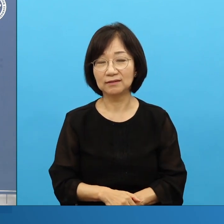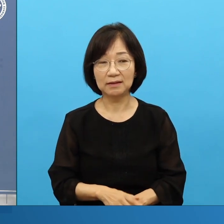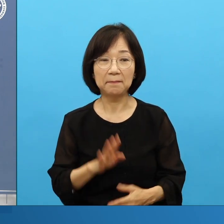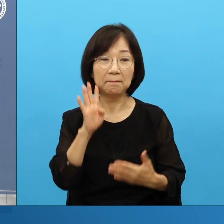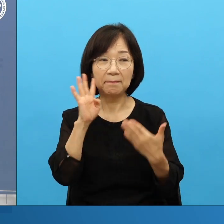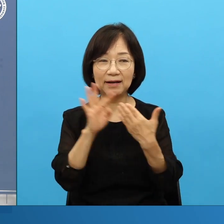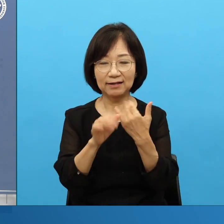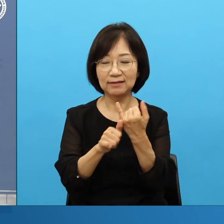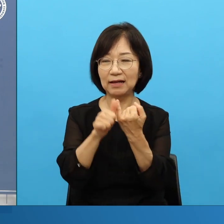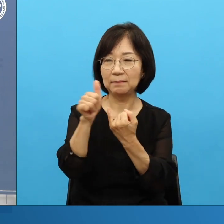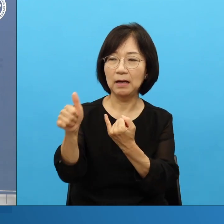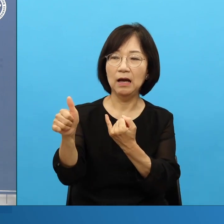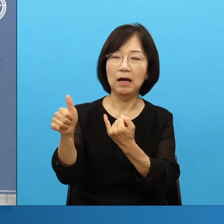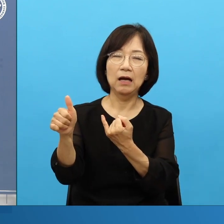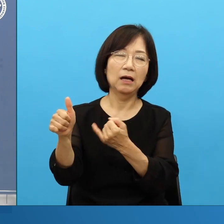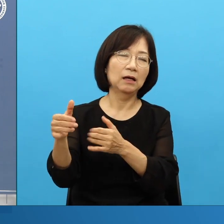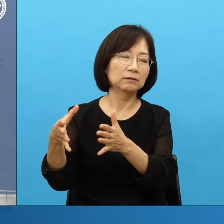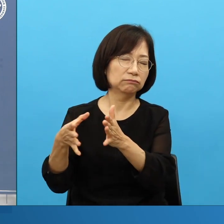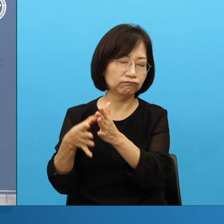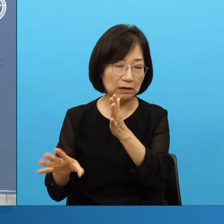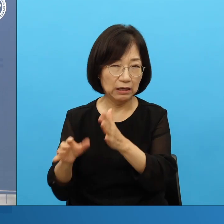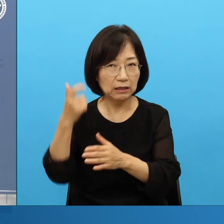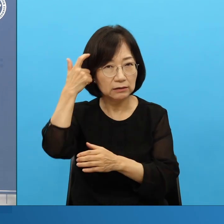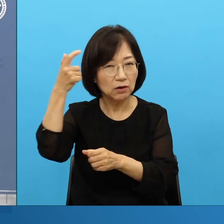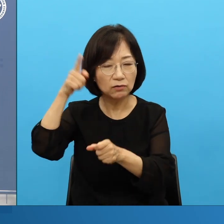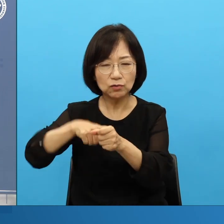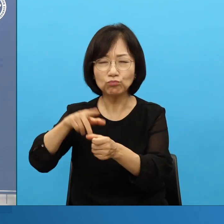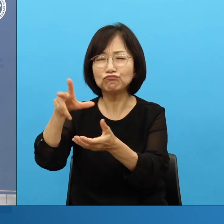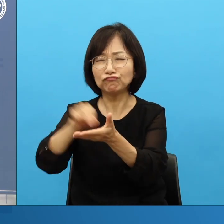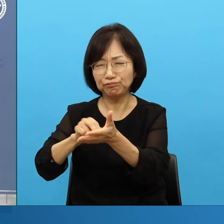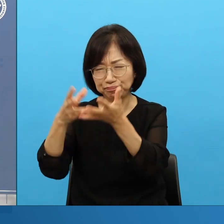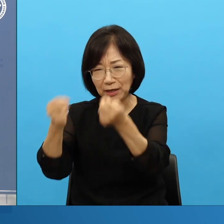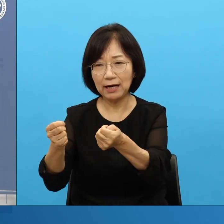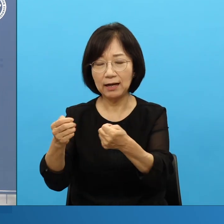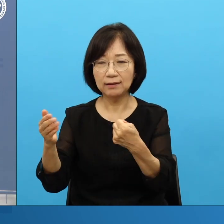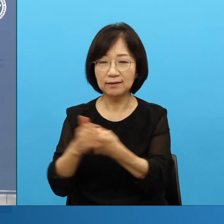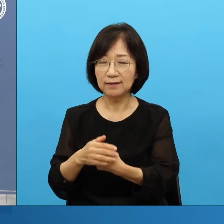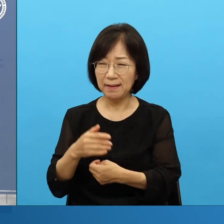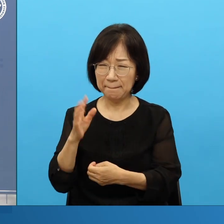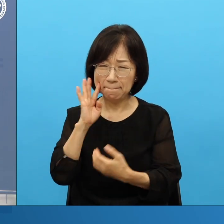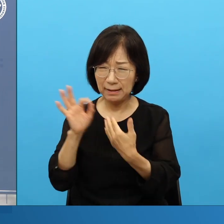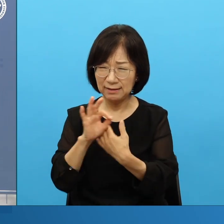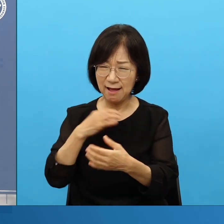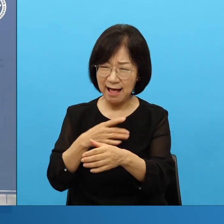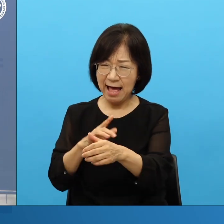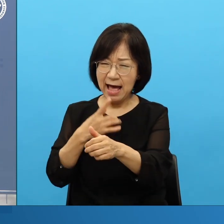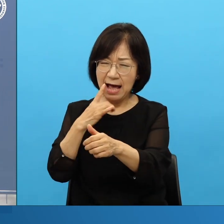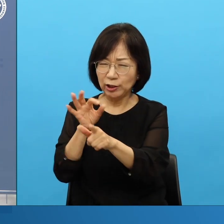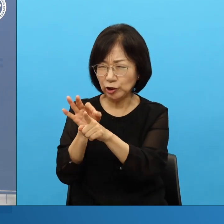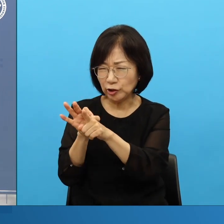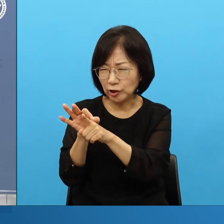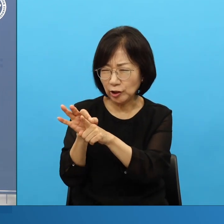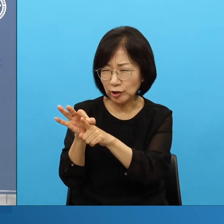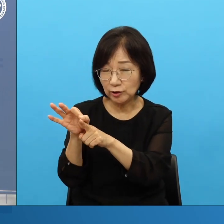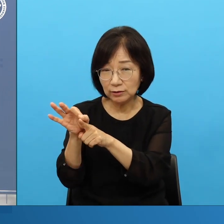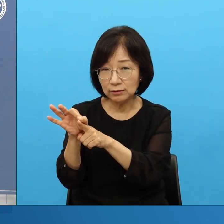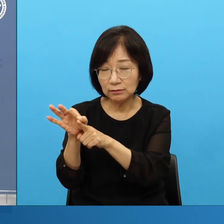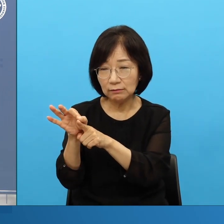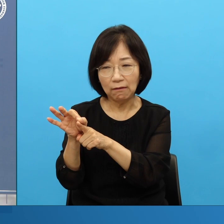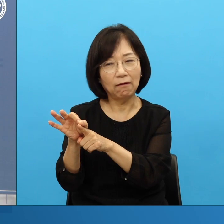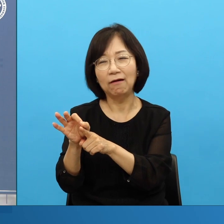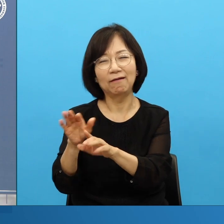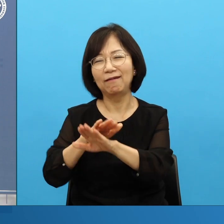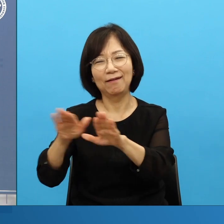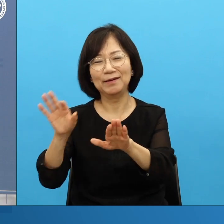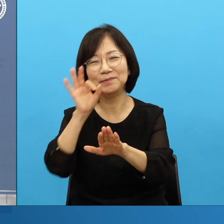husband is 문제가 very 많다. strange with so many spiritual problems. 그 여러분이 말로 가지고 고치려면 더 어려워져요. And you try to go and fix 그렇죠. him with your words, it's going to cause even more problems. 어느